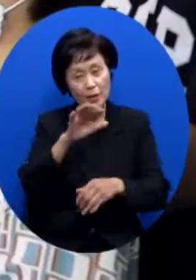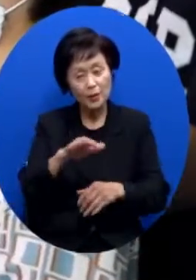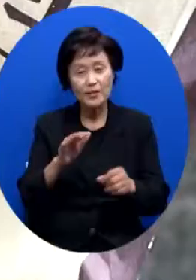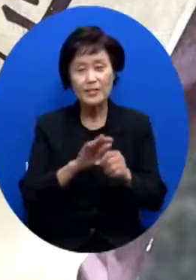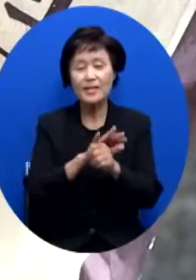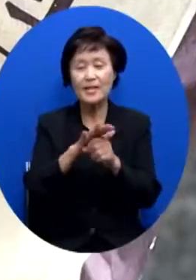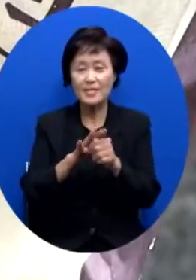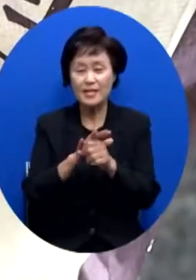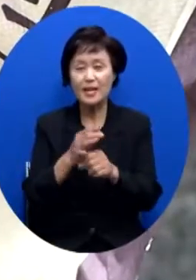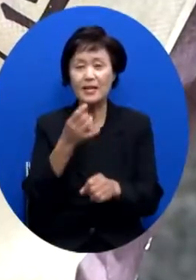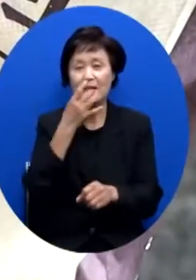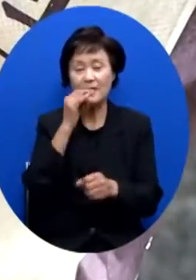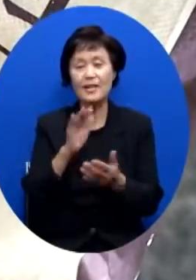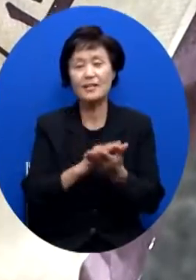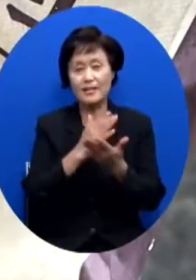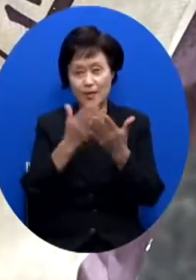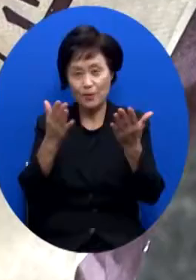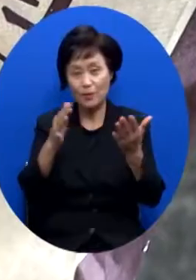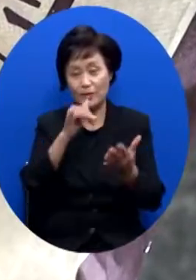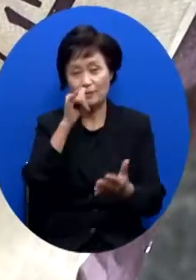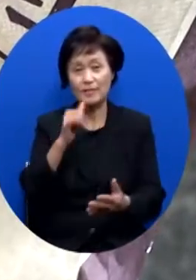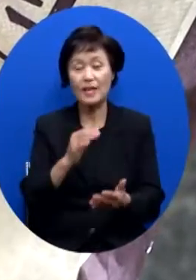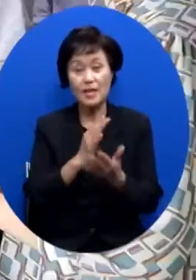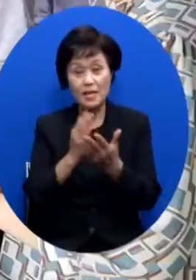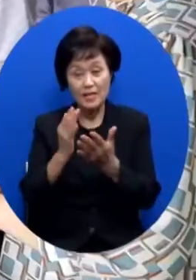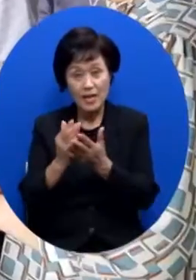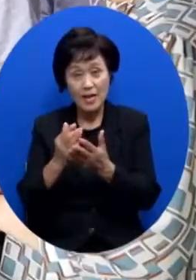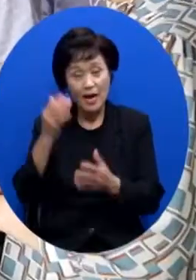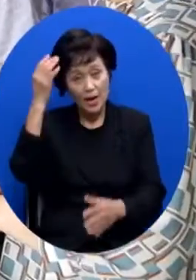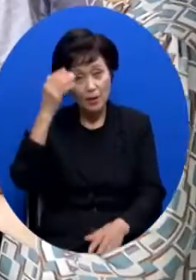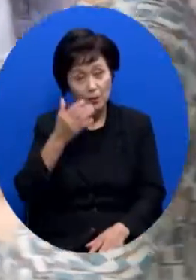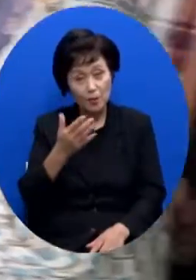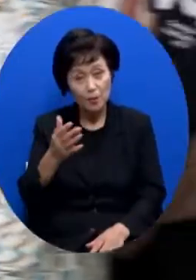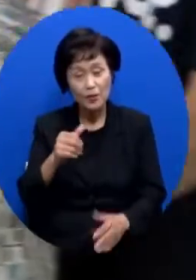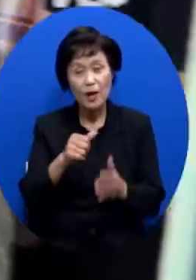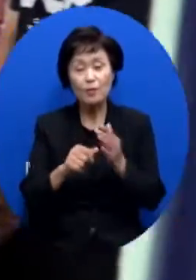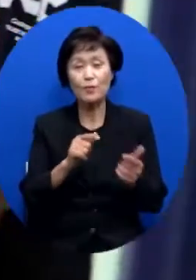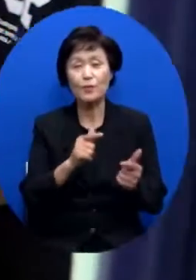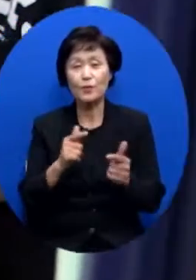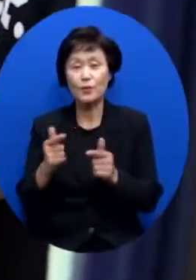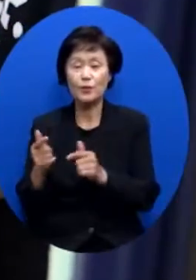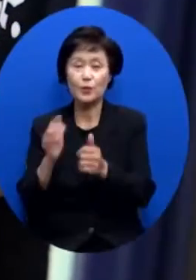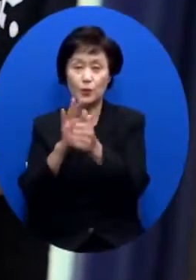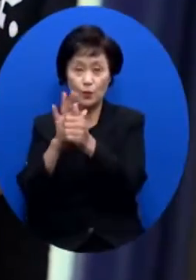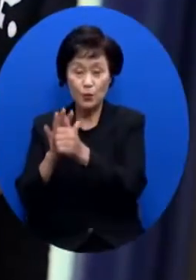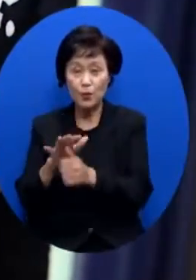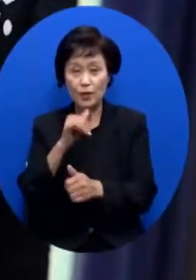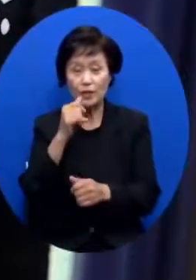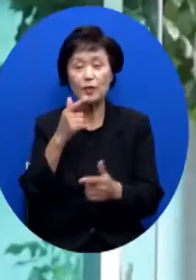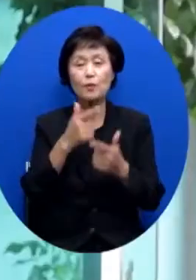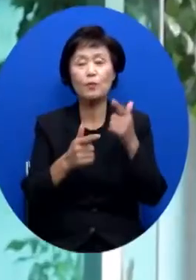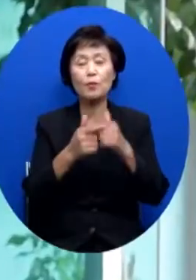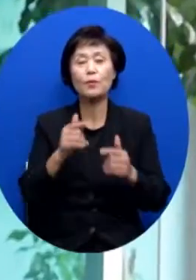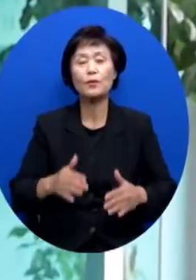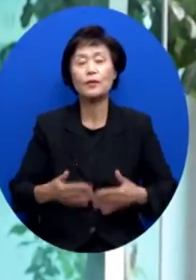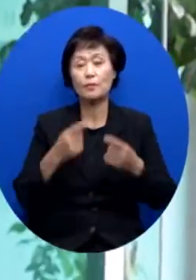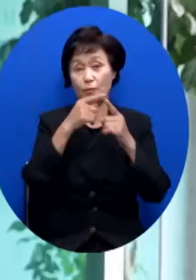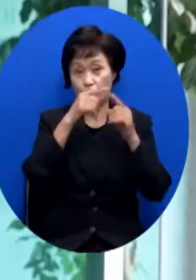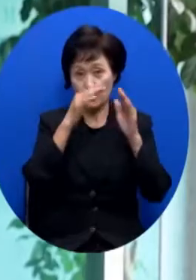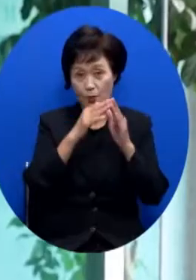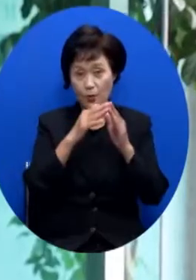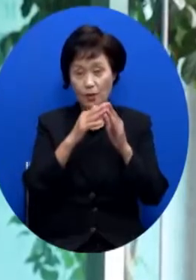추석 명절이면 다양한 후원 물품을 준비해 지역으로 흘려보내는 목포 남부교회는 성도들의